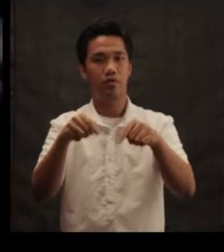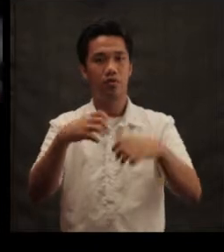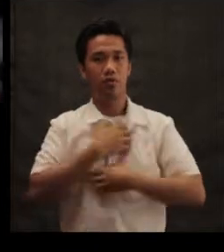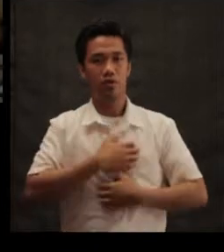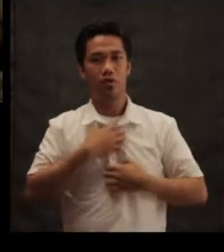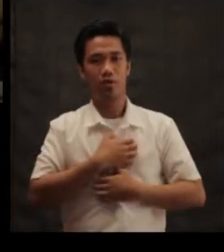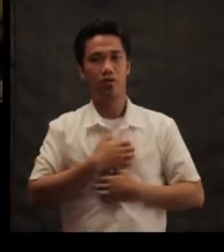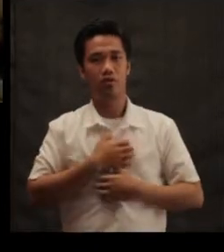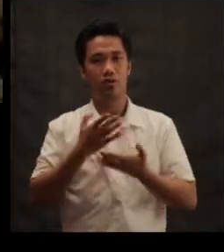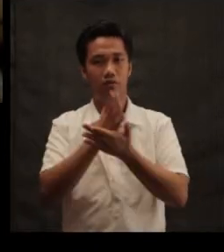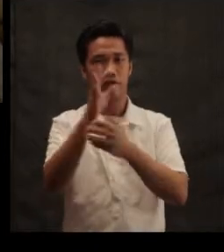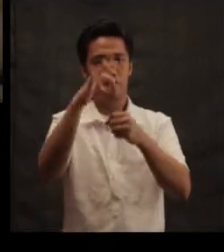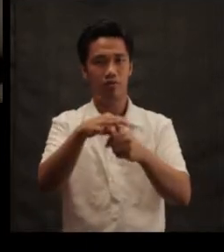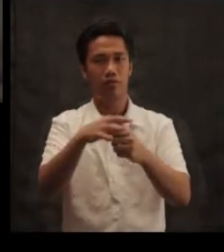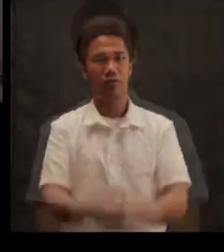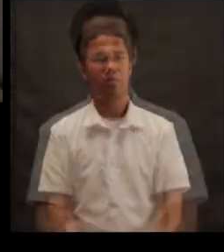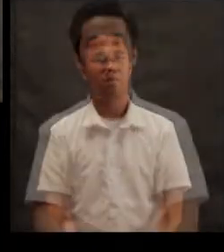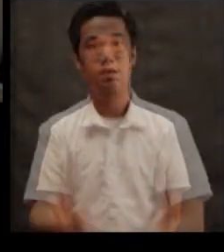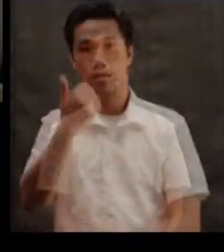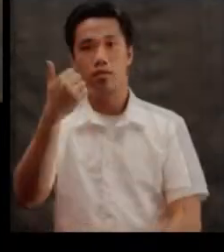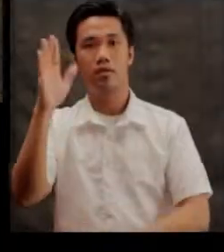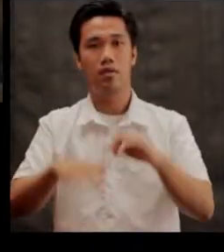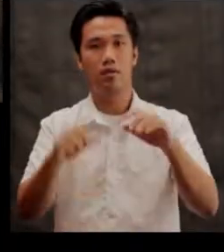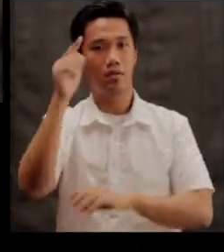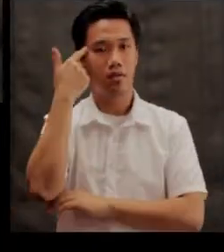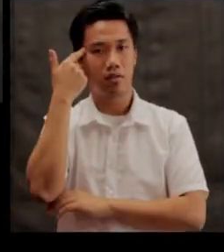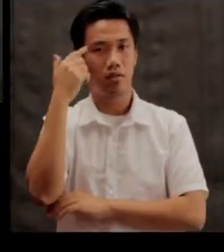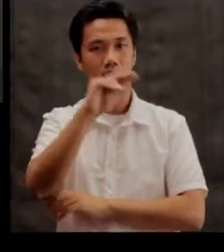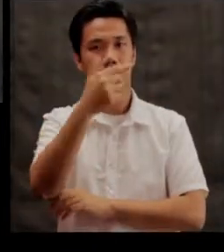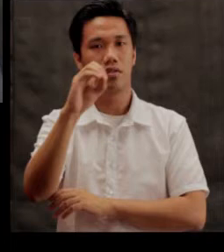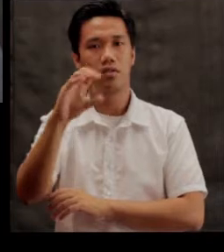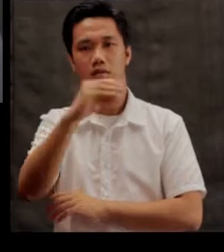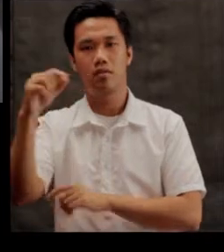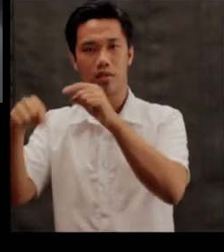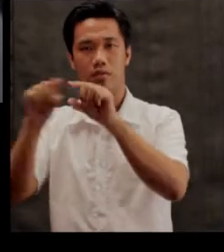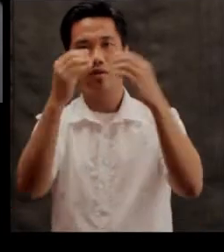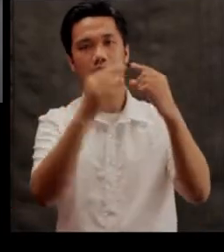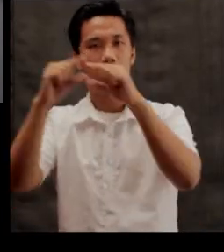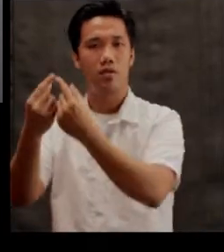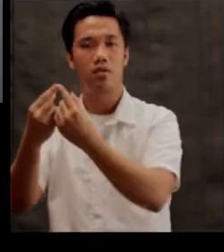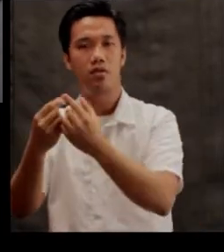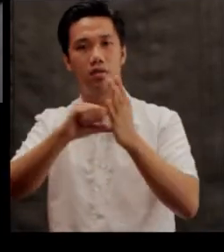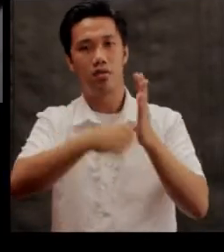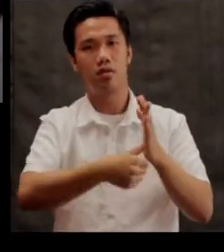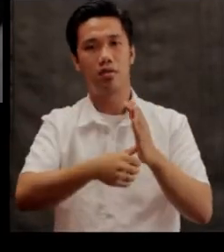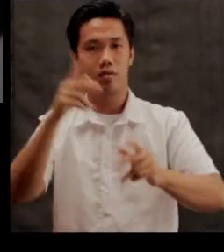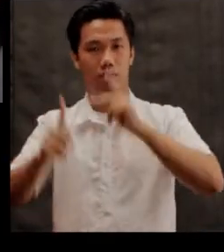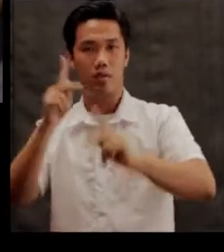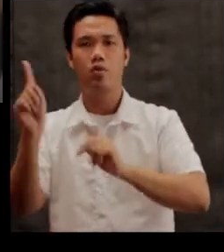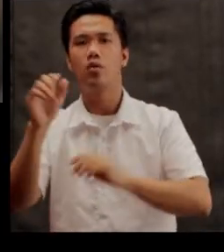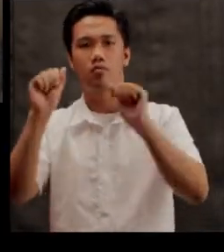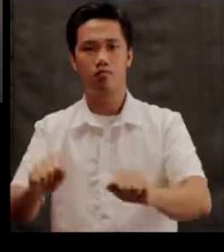suffrage. Hindi lamang ang pamahalaan, mga NGOs at ibang mga sapian ng mga PWD, kundi marami sa ating mga kababayan